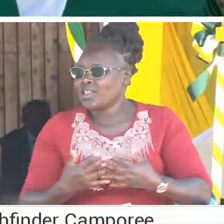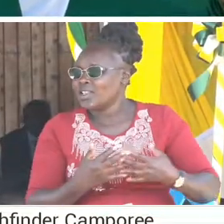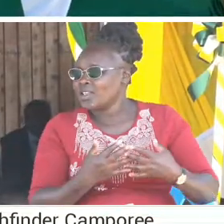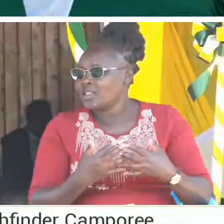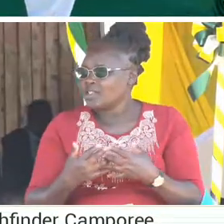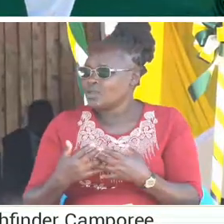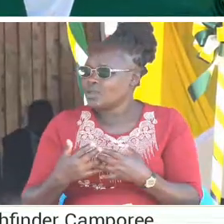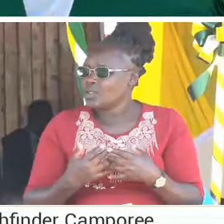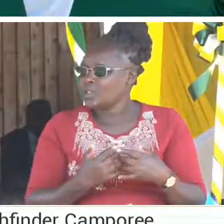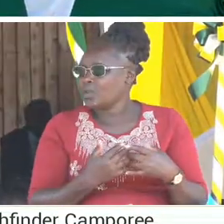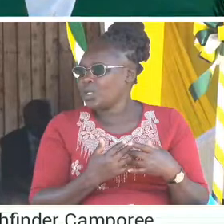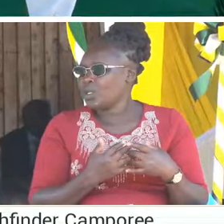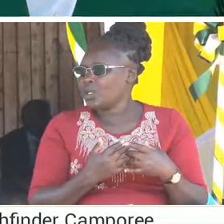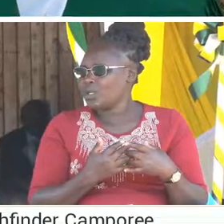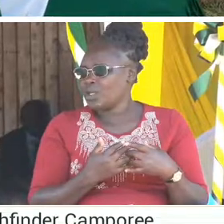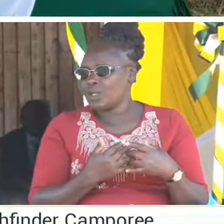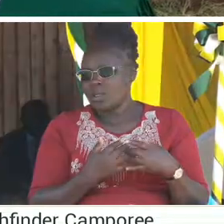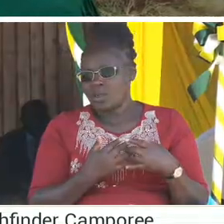mashakani,